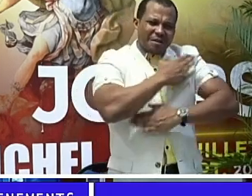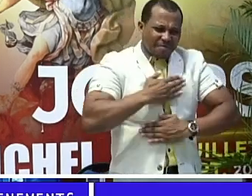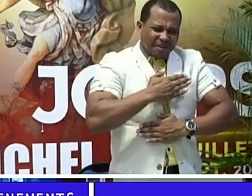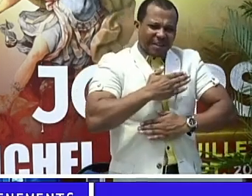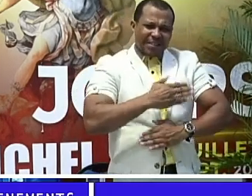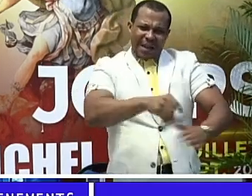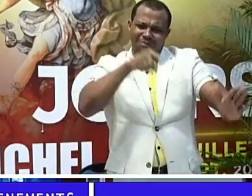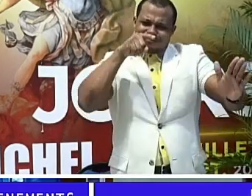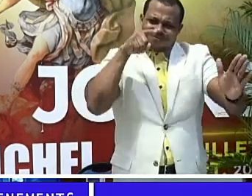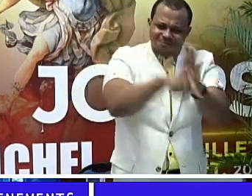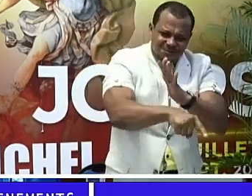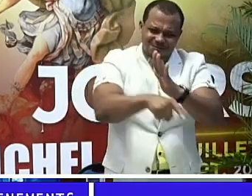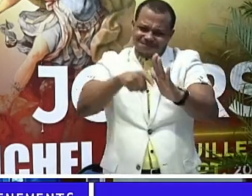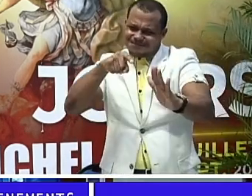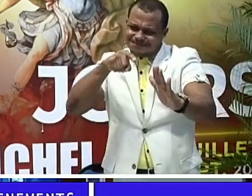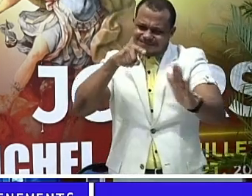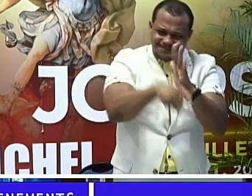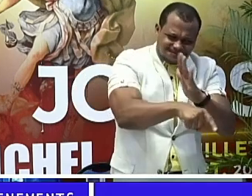sans raison